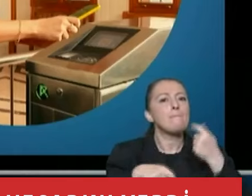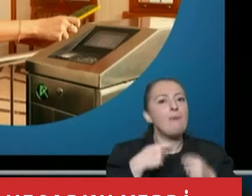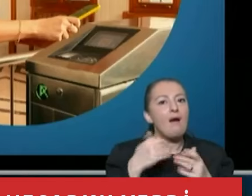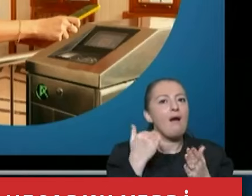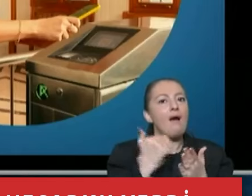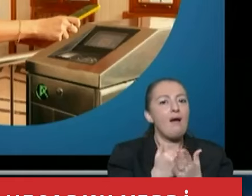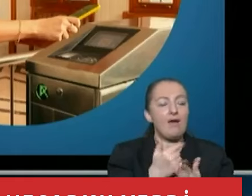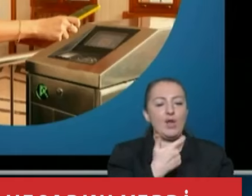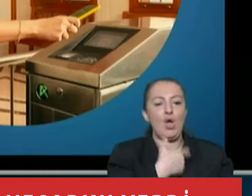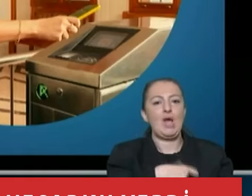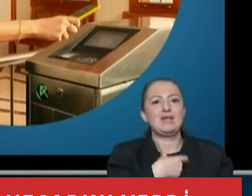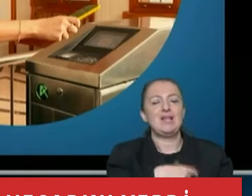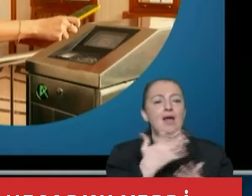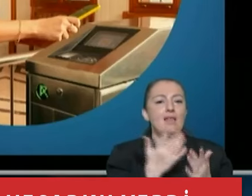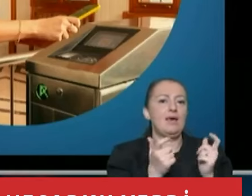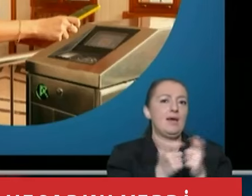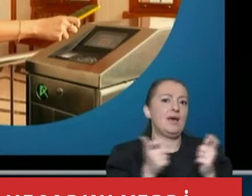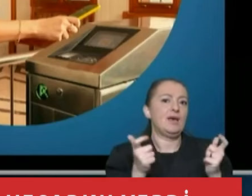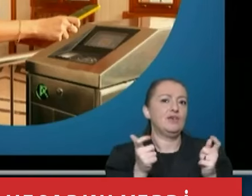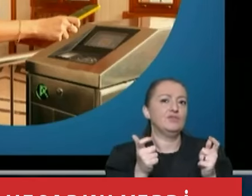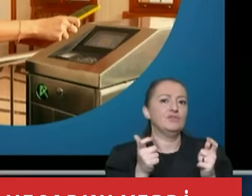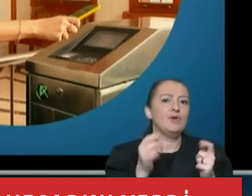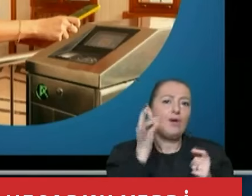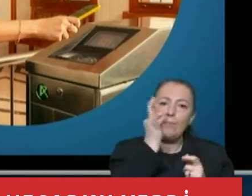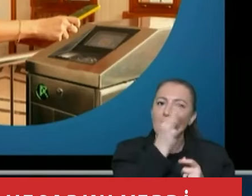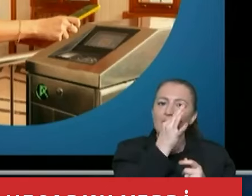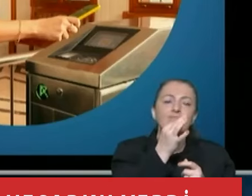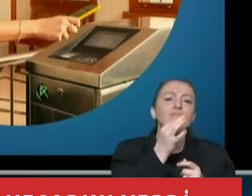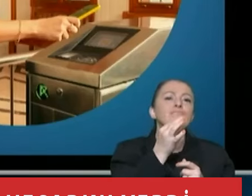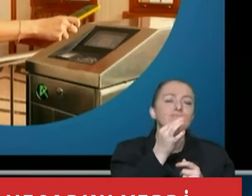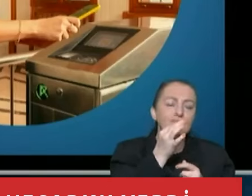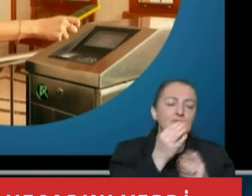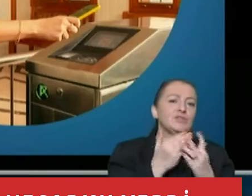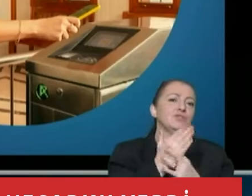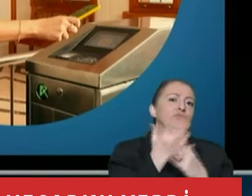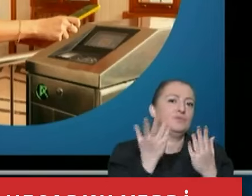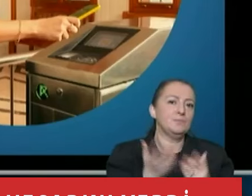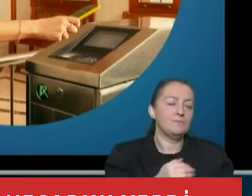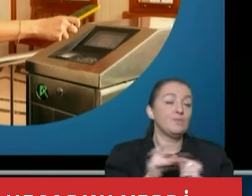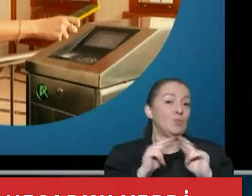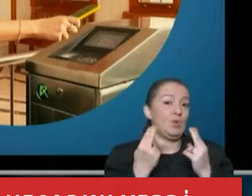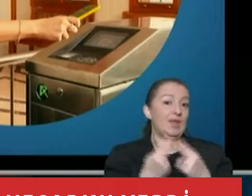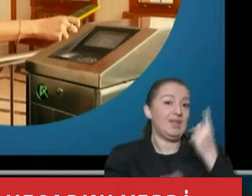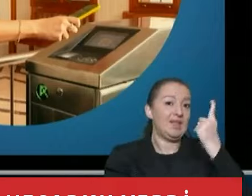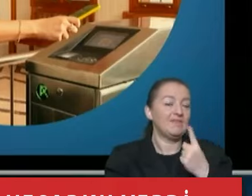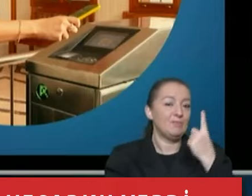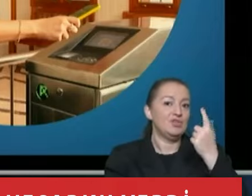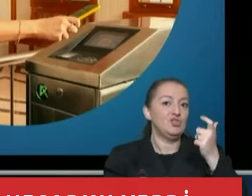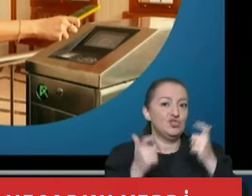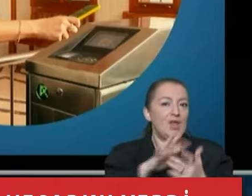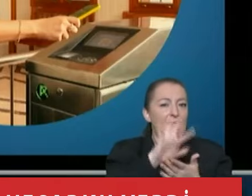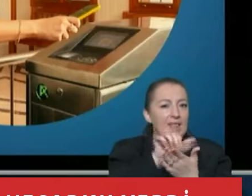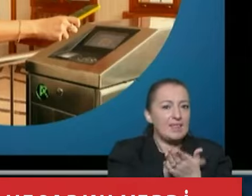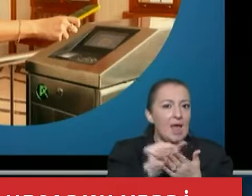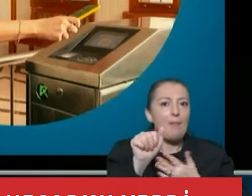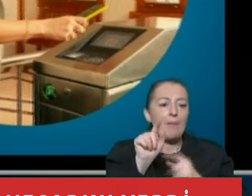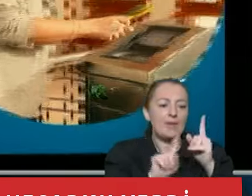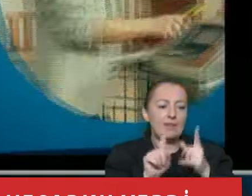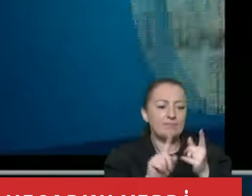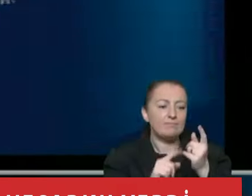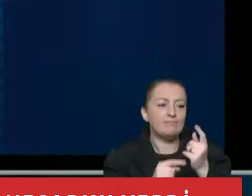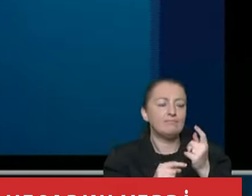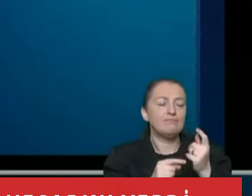özelliğine sahip olarak daha geniş kullanım alanlarına erişecek dünyada ilk kez bir şehrin tamamı dijitalleştirilmesi